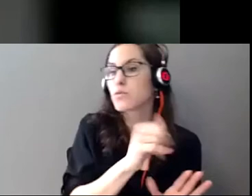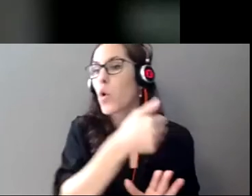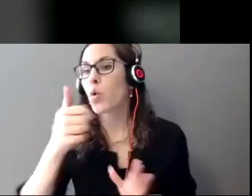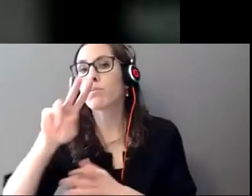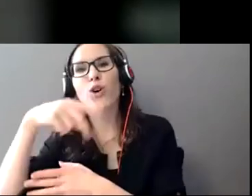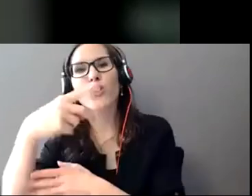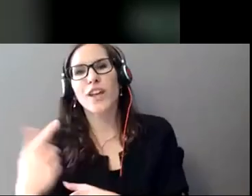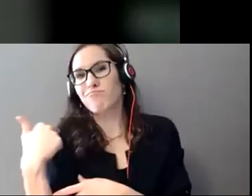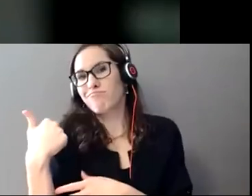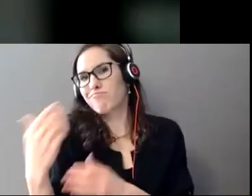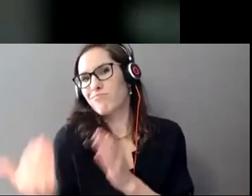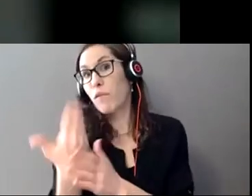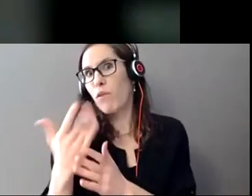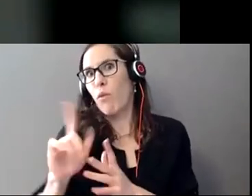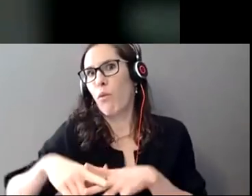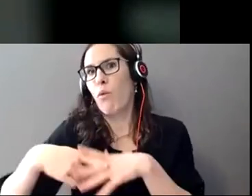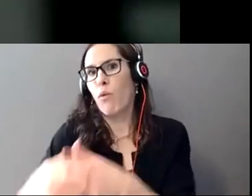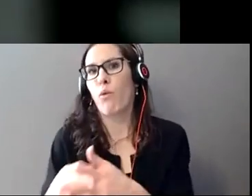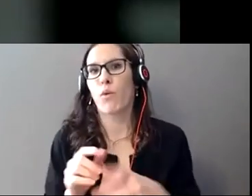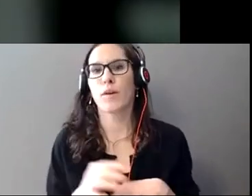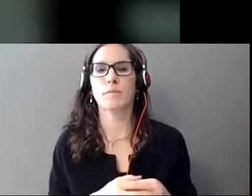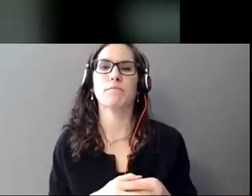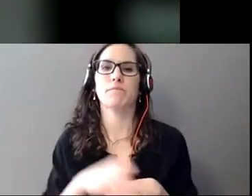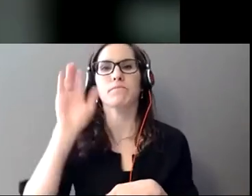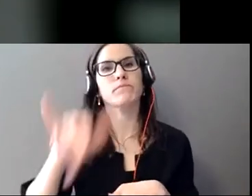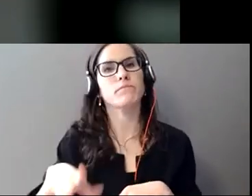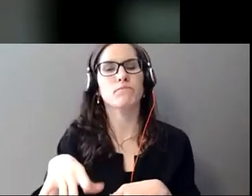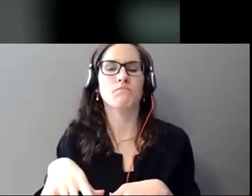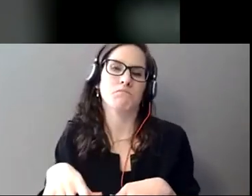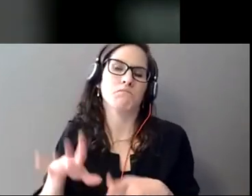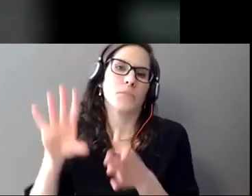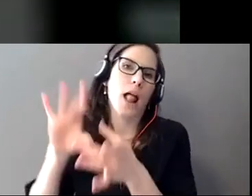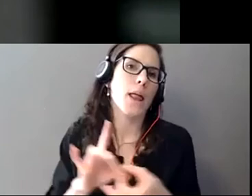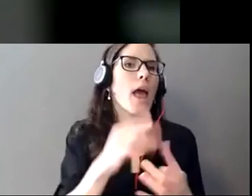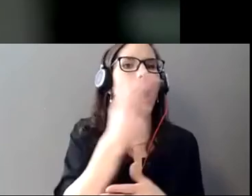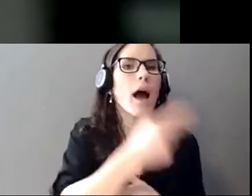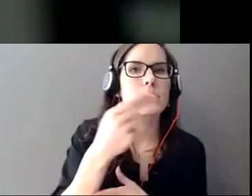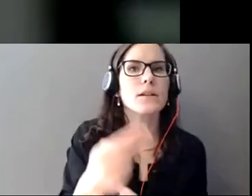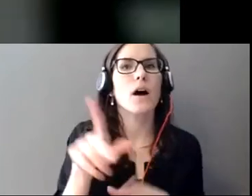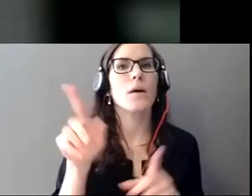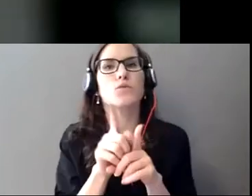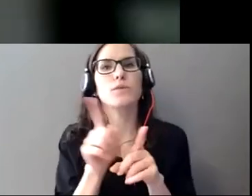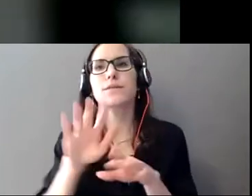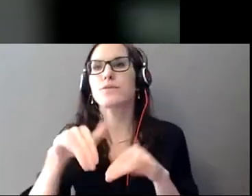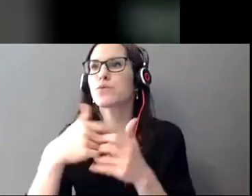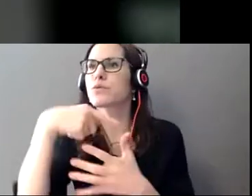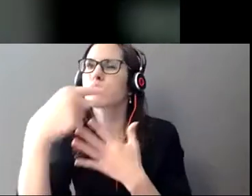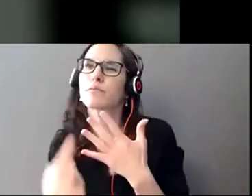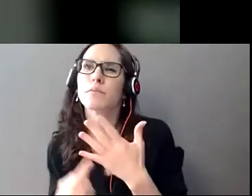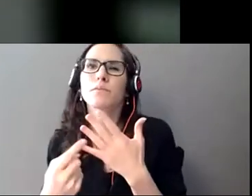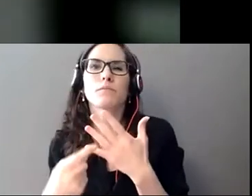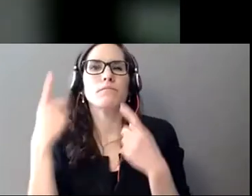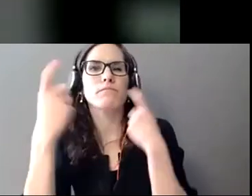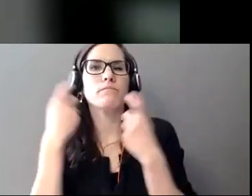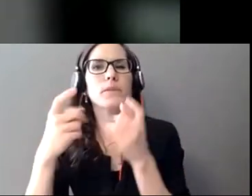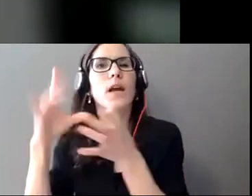s'inscrivent dans le champ du handicap et notamment des questions liées à la formation des publics